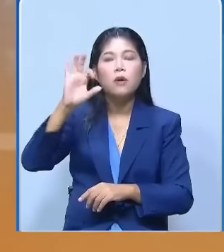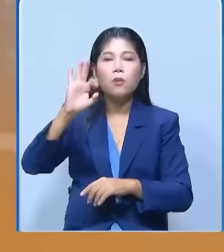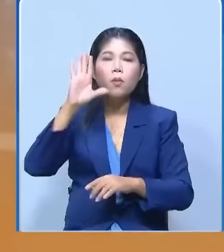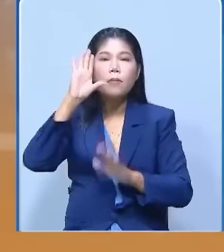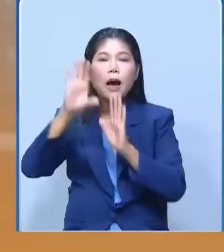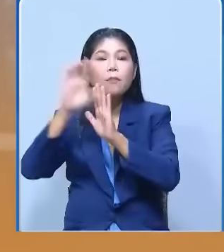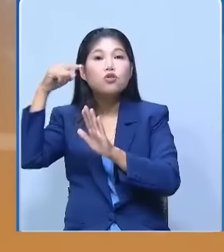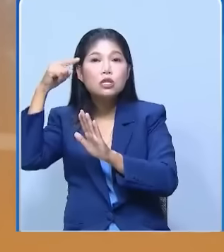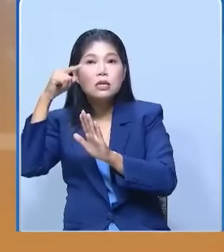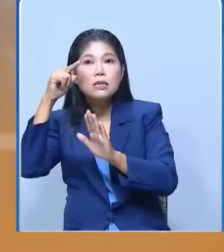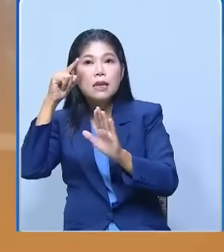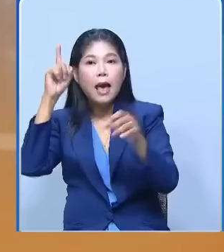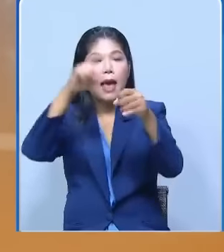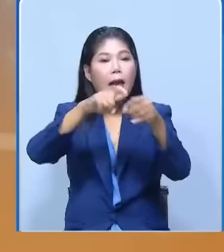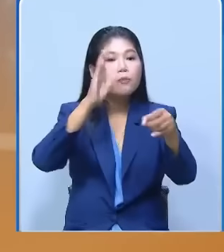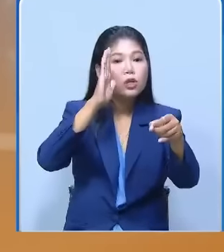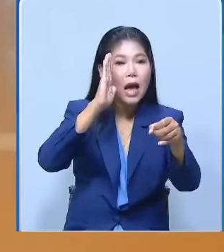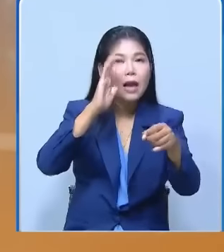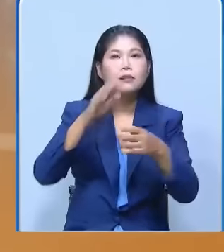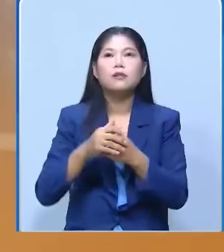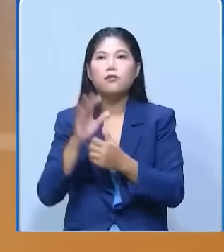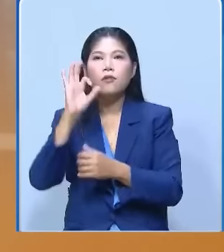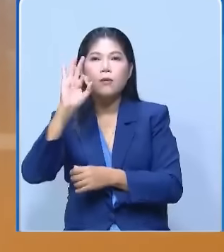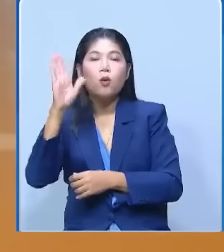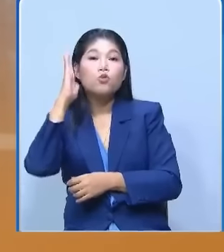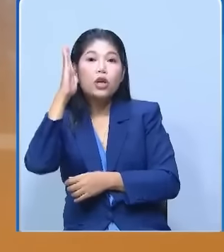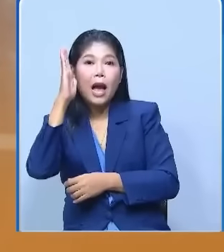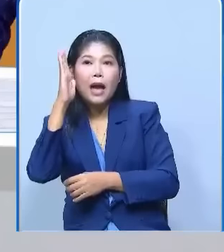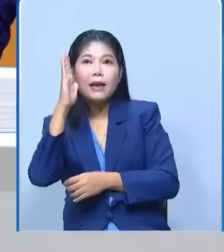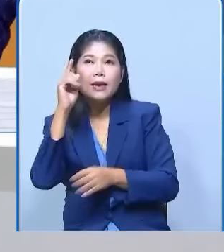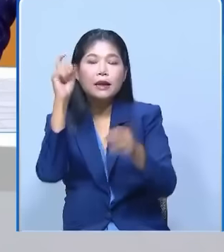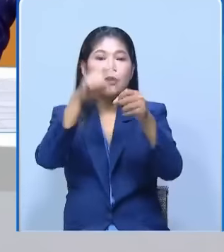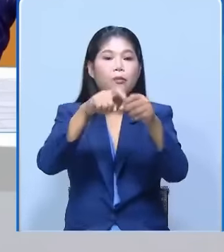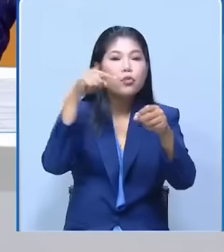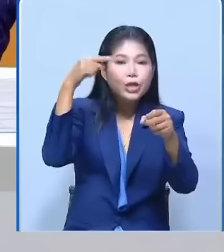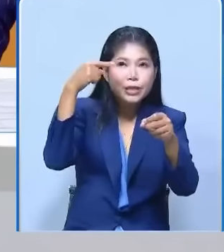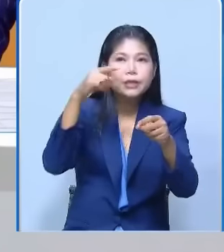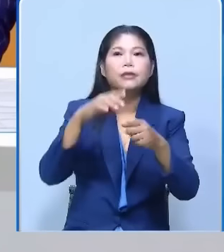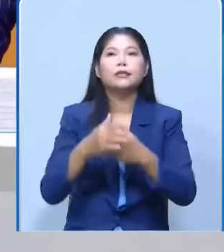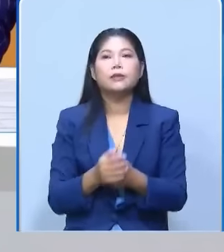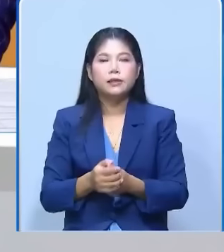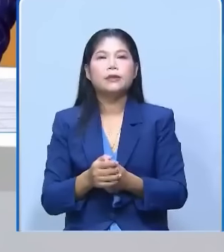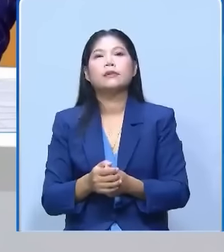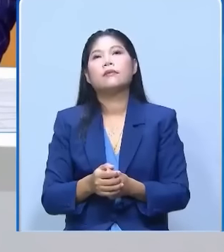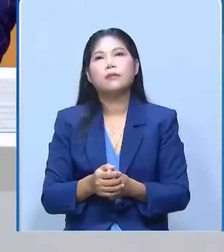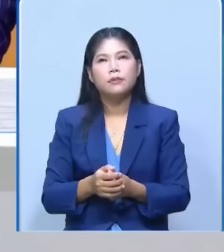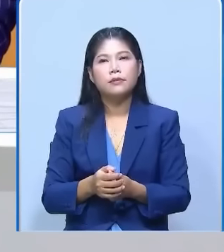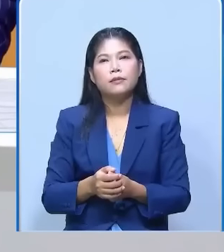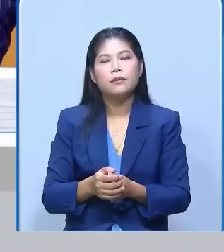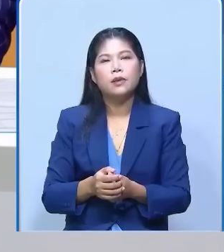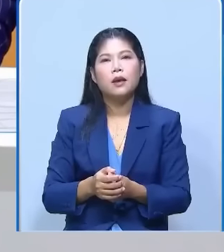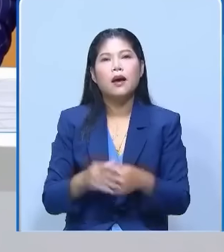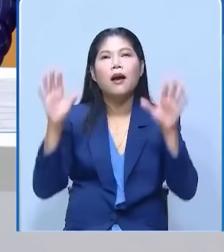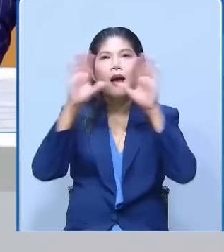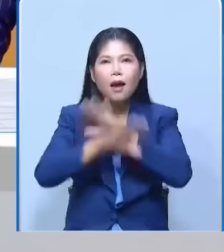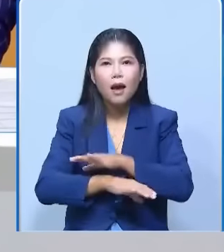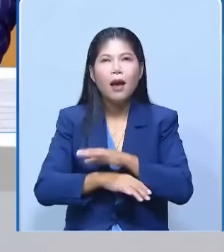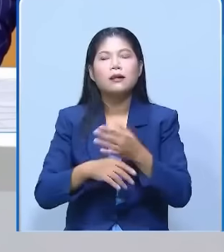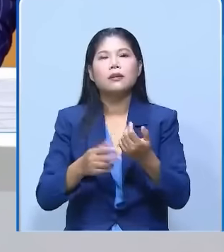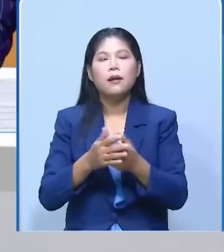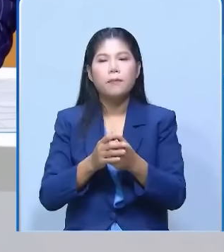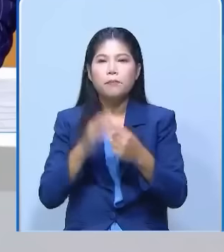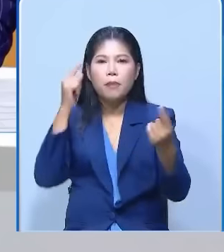ผู้ชายFacebook ที่เป็นผู้ชายก็จะแอดหาผู้หญิงนะแล้วก็หลายต่อหลายคนเนี่ยก็คือจะเหมือนกับว่าพุ่งเป้